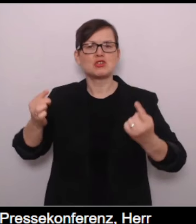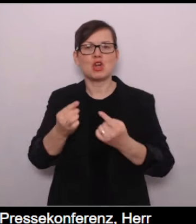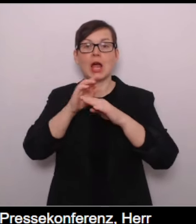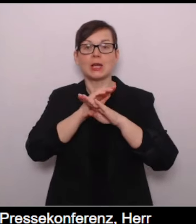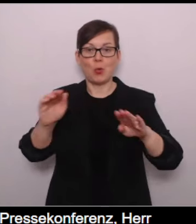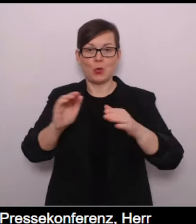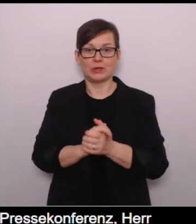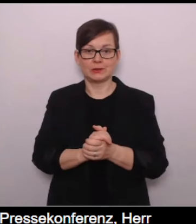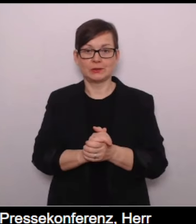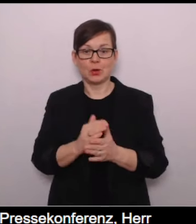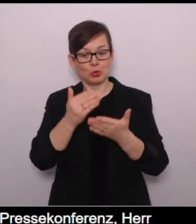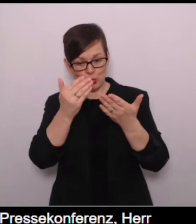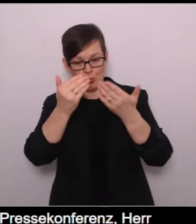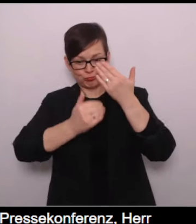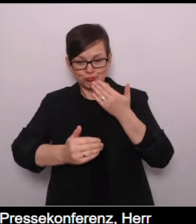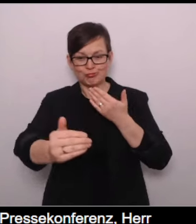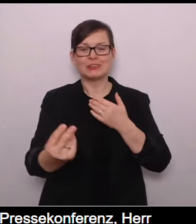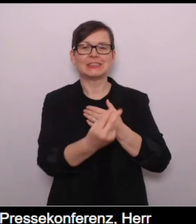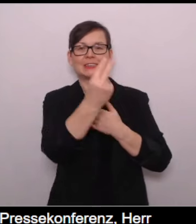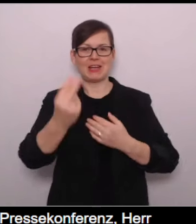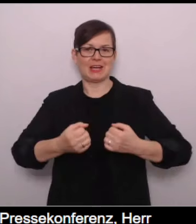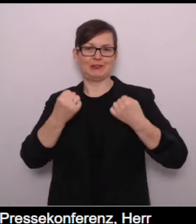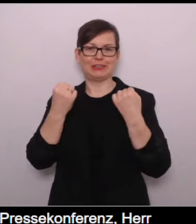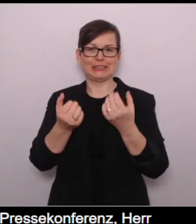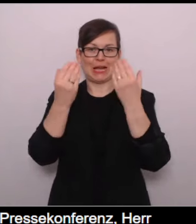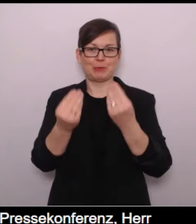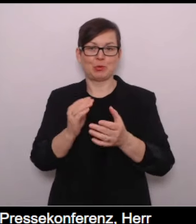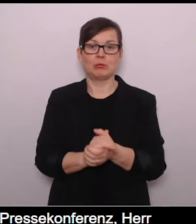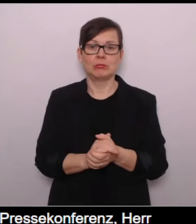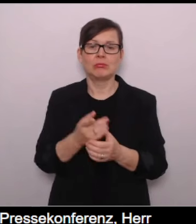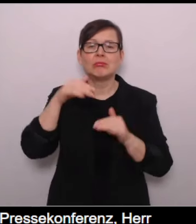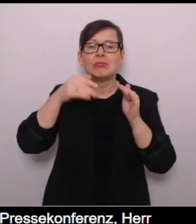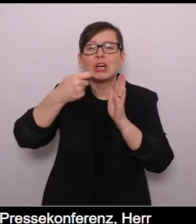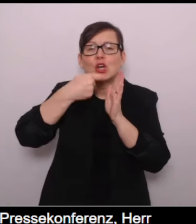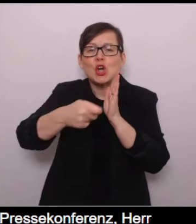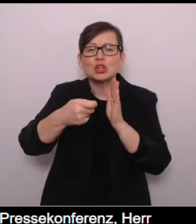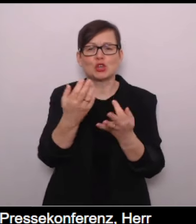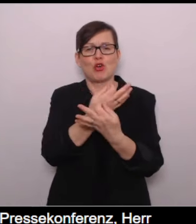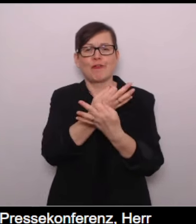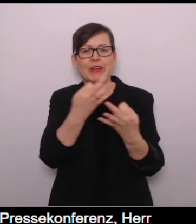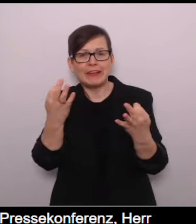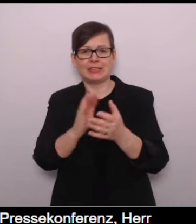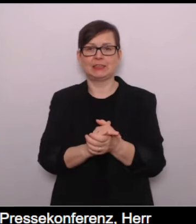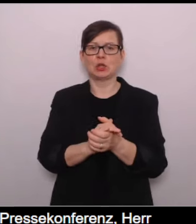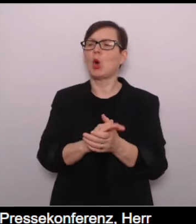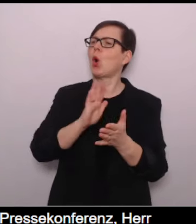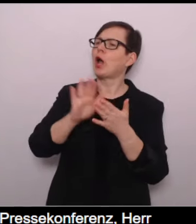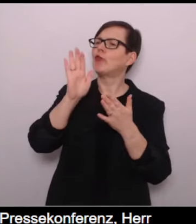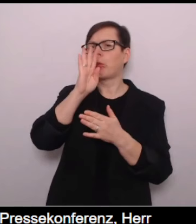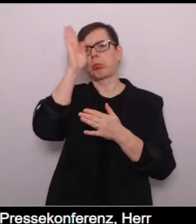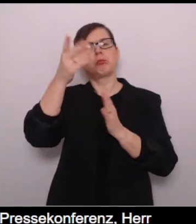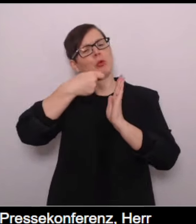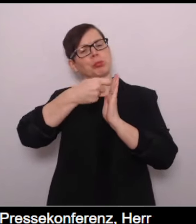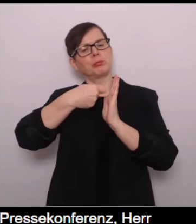ist verfassungsgemäß. Er ist ohne Streit entschieden worden. Und gibt Planungssicherheit für die nächsten zwei Jahre. Wir haben keine